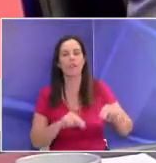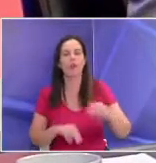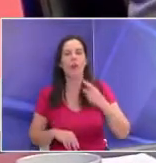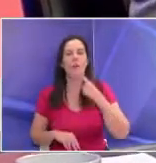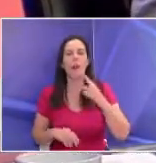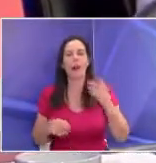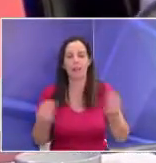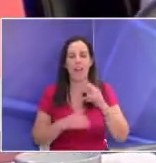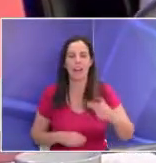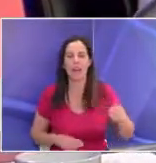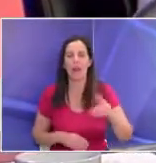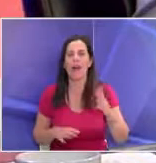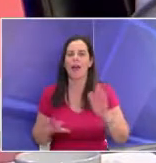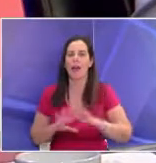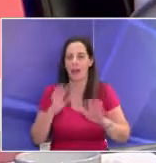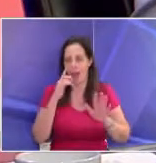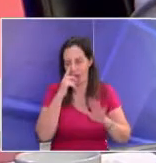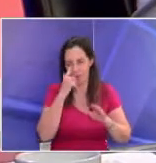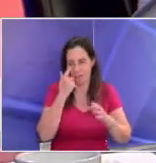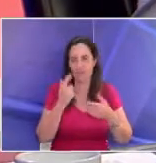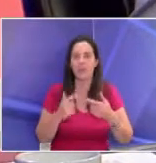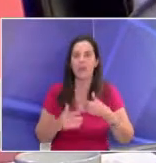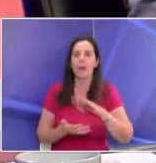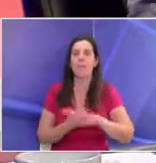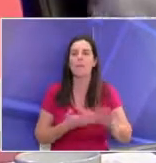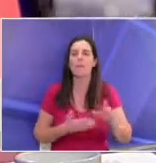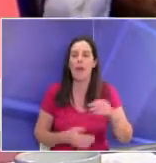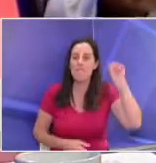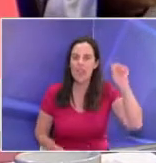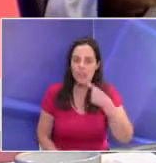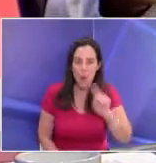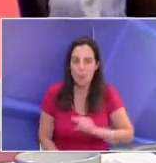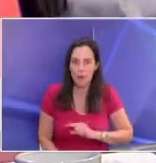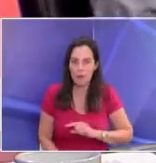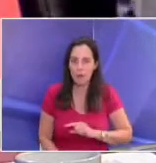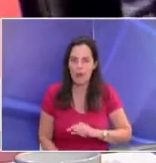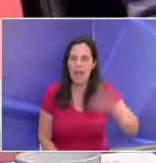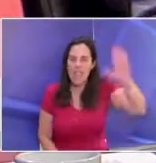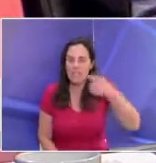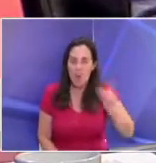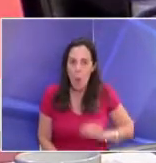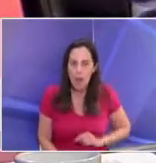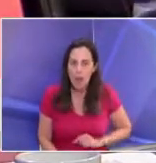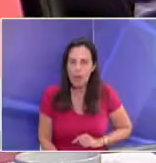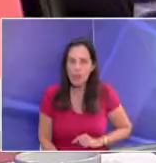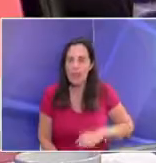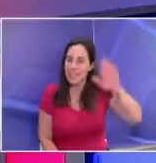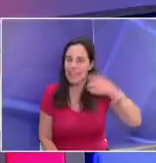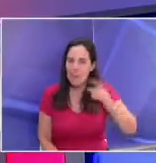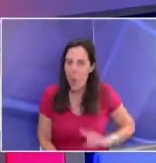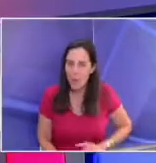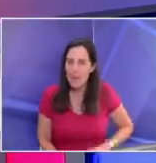דיבר על העניין הגיאוגרפי. אל תתקרבן. אבל עזוב, לא, אני לא מתקרבן. פשיסטים לא אומרים. פשיסטים לא אומרים. סליחה? נאצים לא אומרים. נאמנות בתרבות. נאצים לא